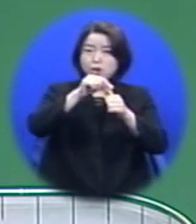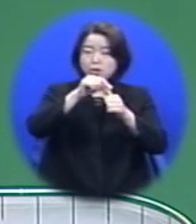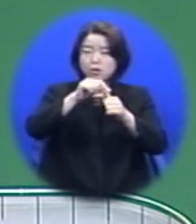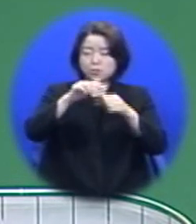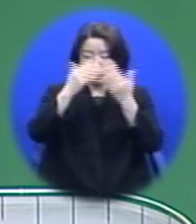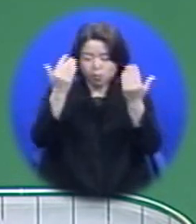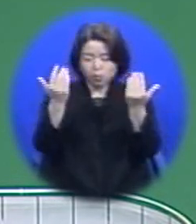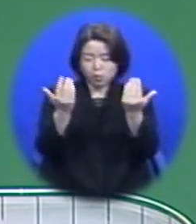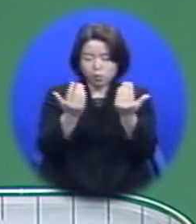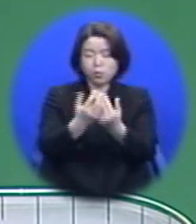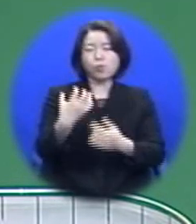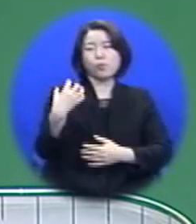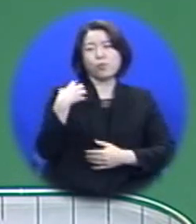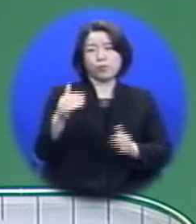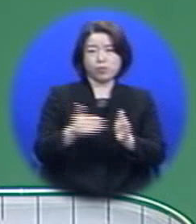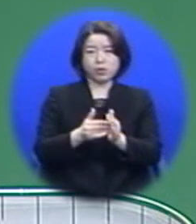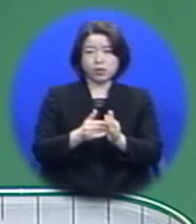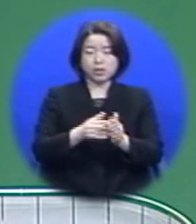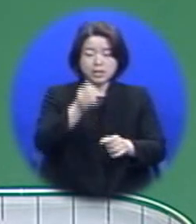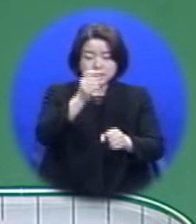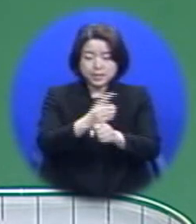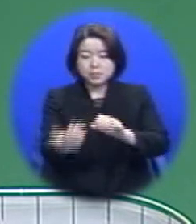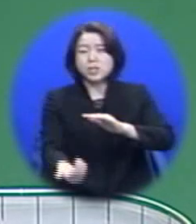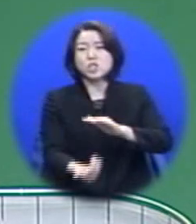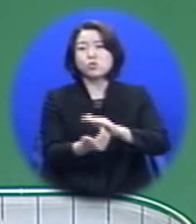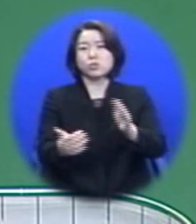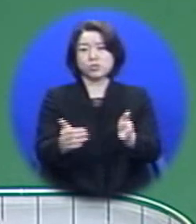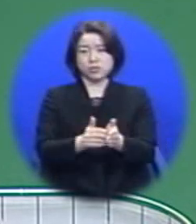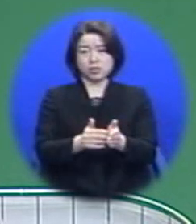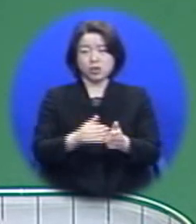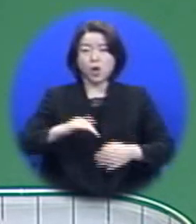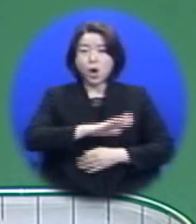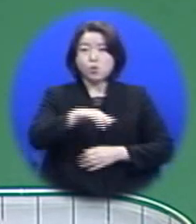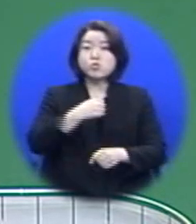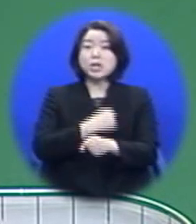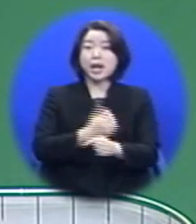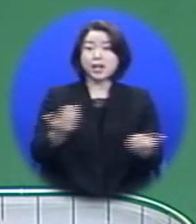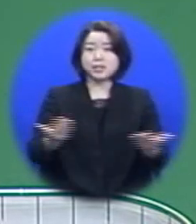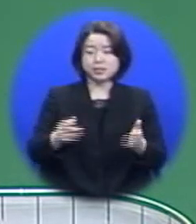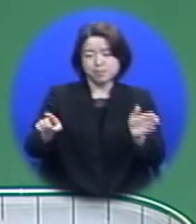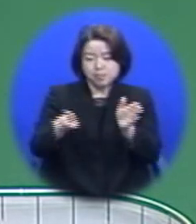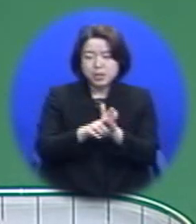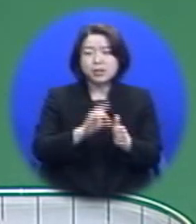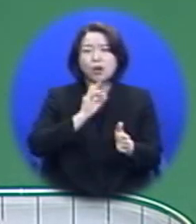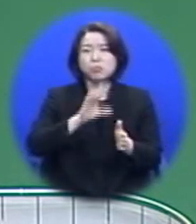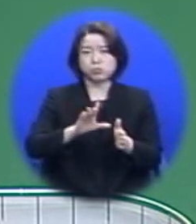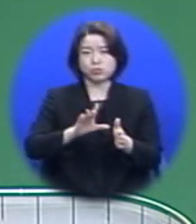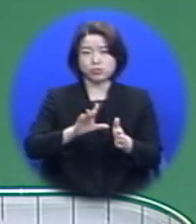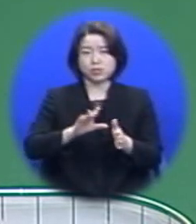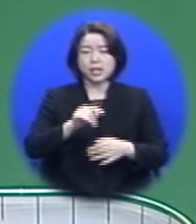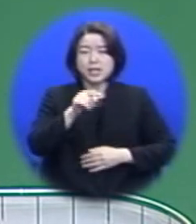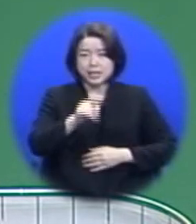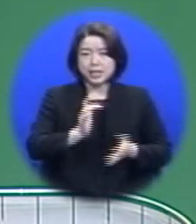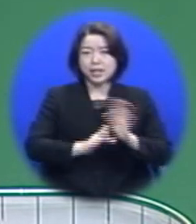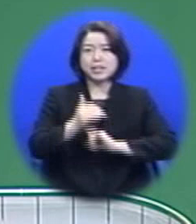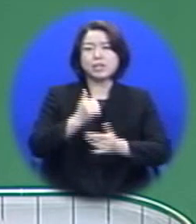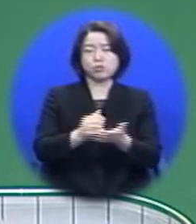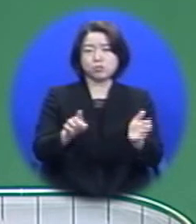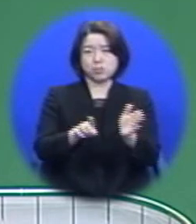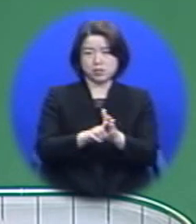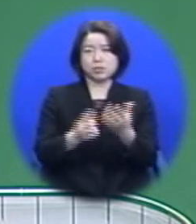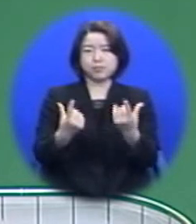되셨습니다 이미 이루어진 일입니다 우리가 할 일은 믿는 것뿐입니다 이것이 예수 믿는